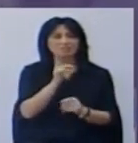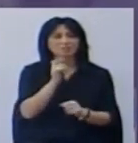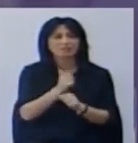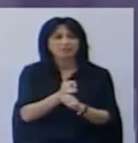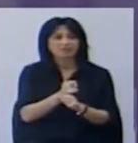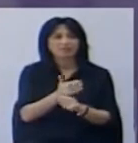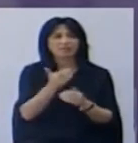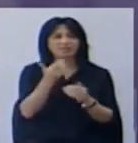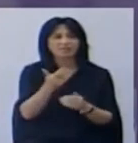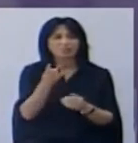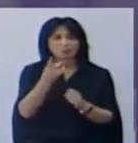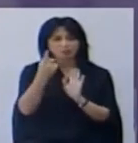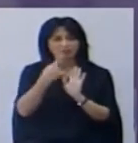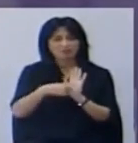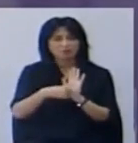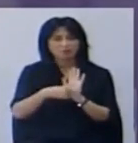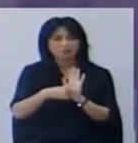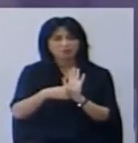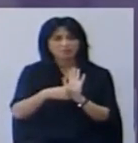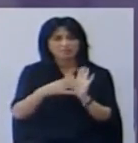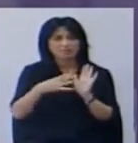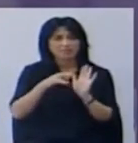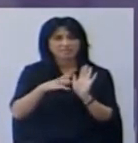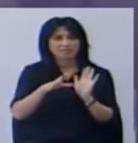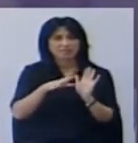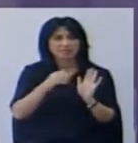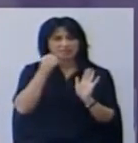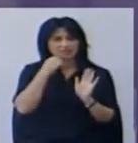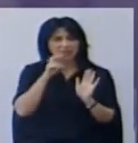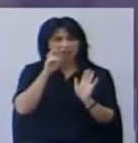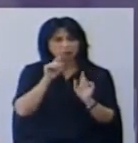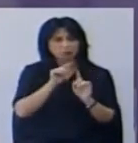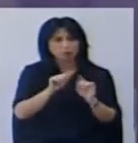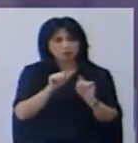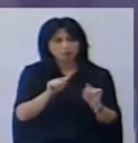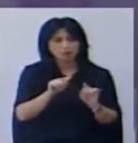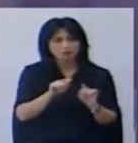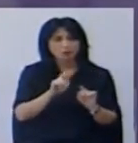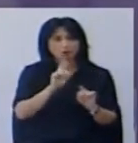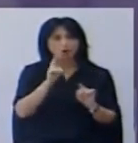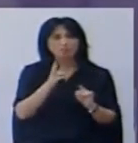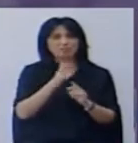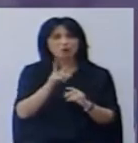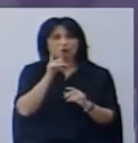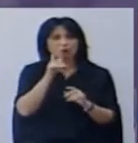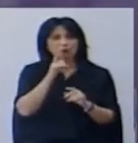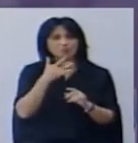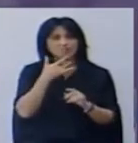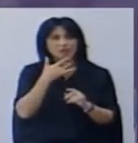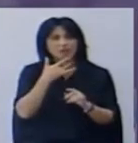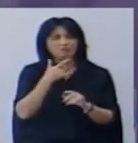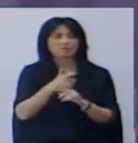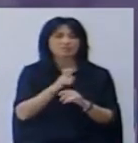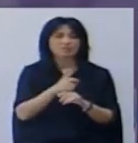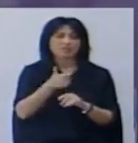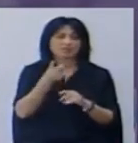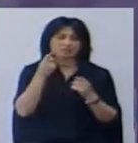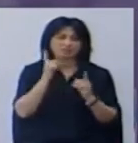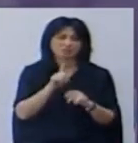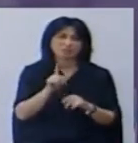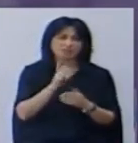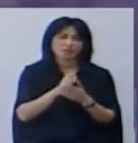მთავარია, თქვენ უნდა გვენდოთ. მე 9 წელი ვიყავი წინა ხელისუფლების ოპოზიცია, 2 წელი ვარ ქუთაისის საკრებულოში, ძალიან კარგად